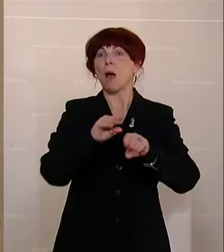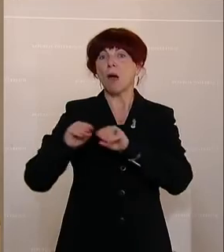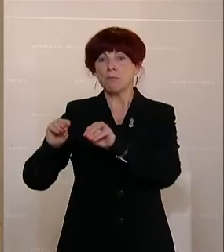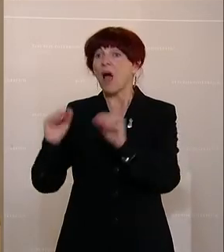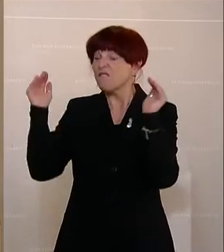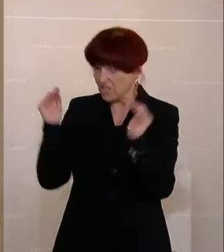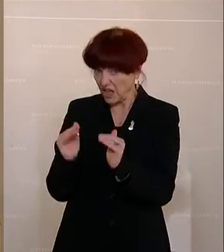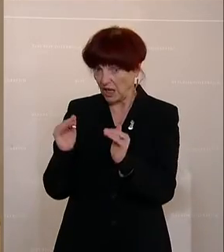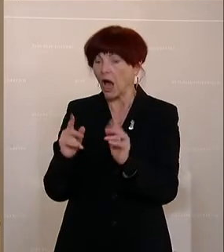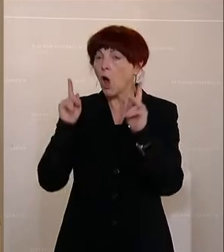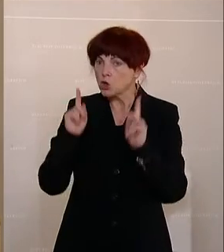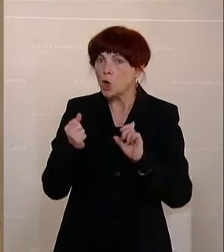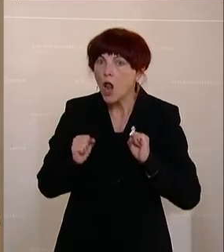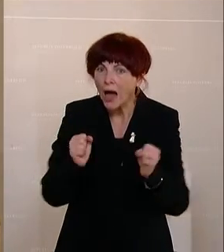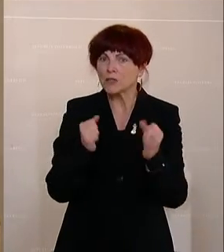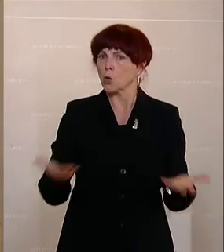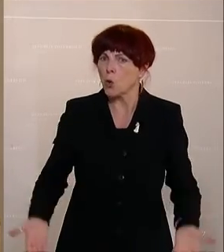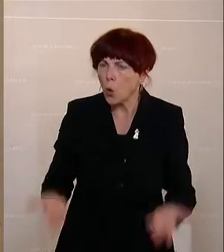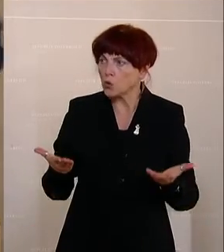Sie adressiert. Ich möchte es einfach mal so stehen lassen.